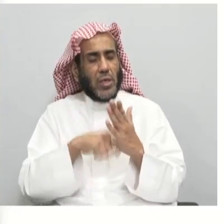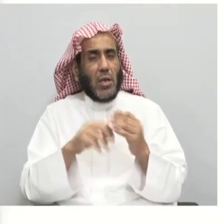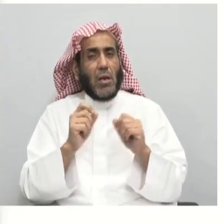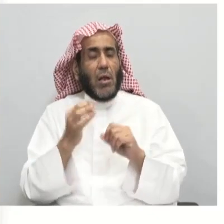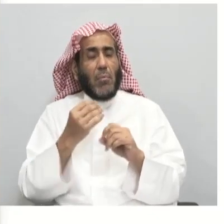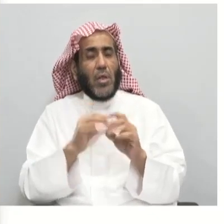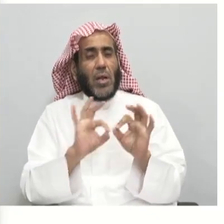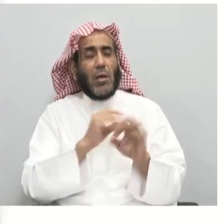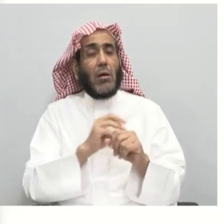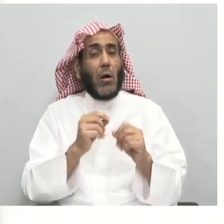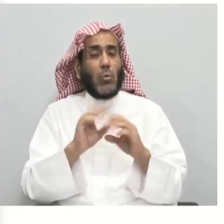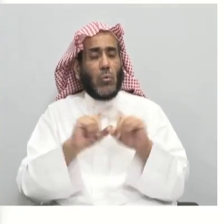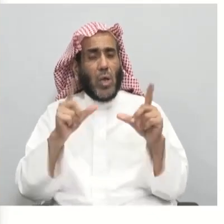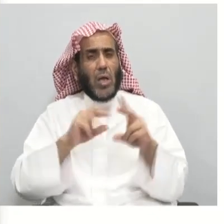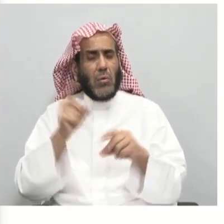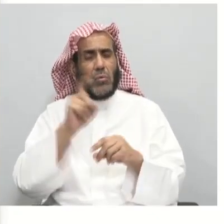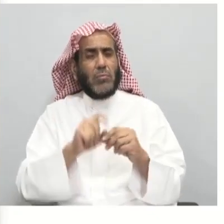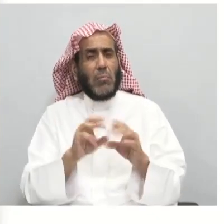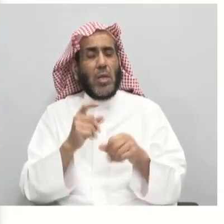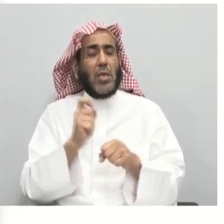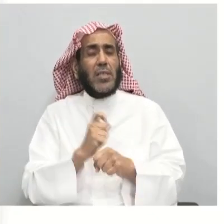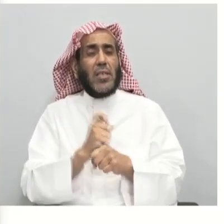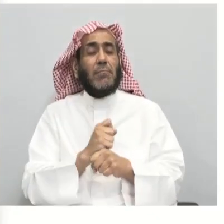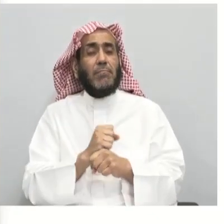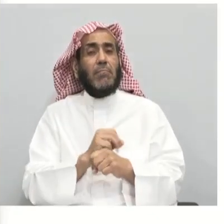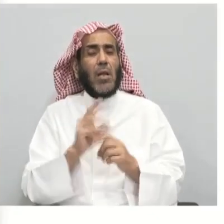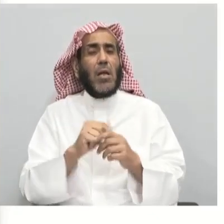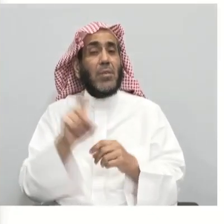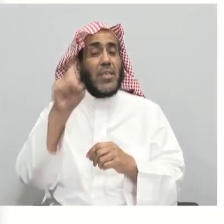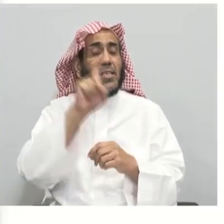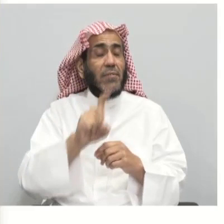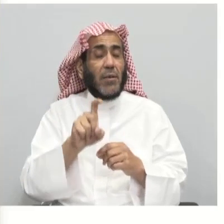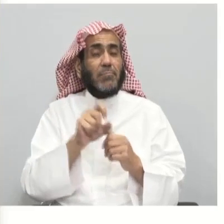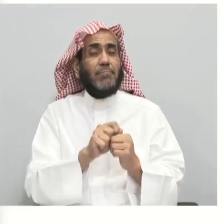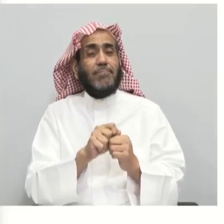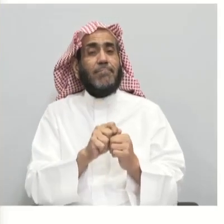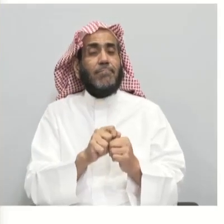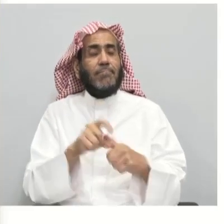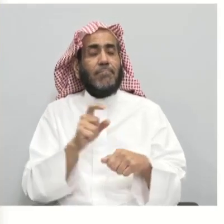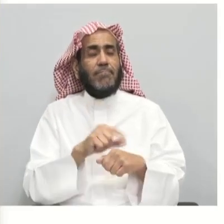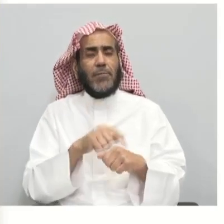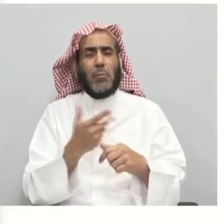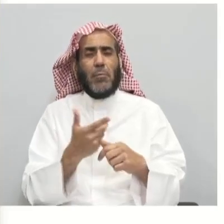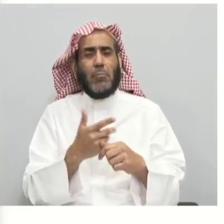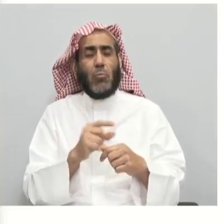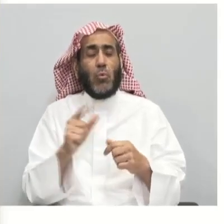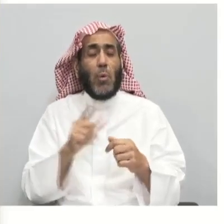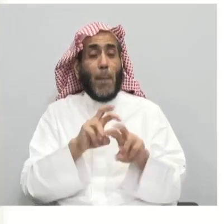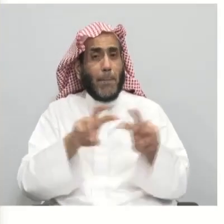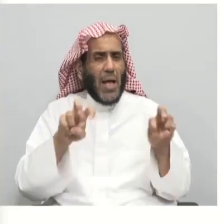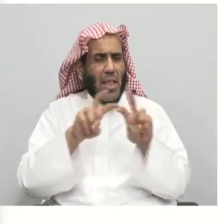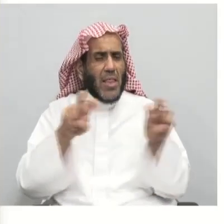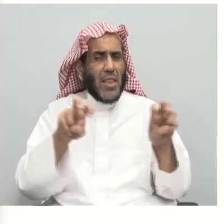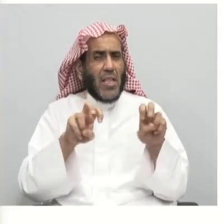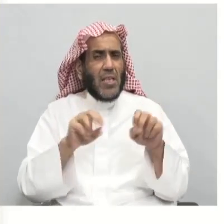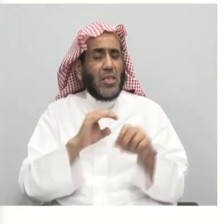او توضيحات او استفسارات وغيرها مثلا استخدم علامه الاستفهام عندما اريد ان ابحث عن